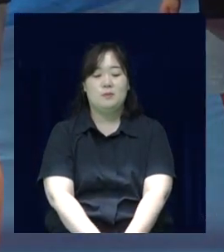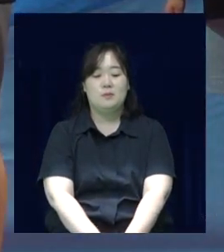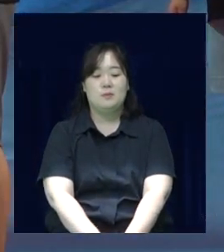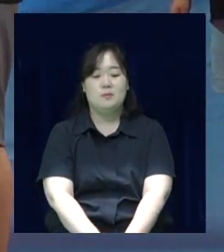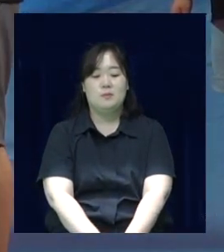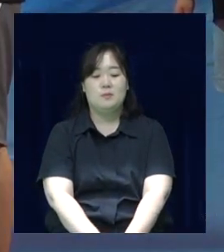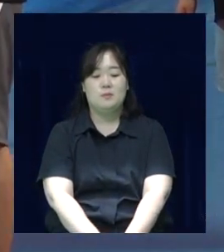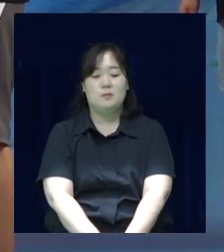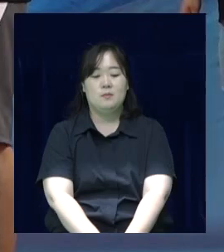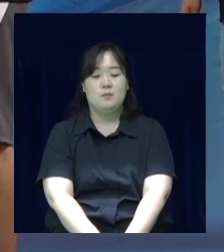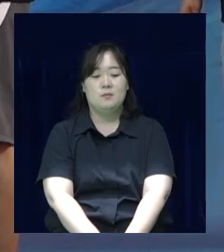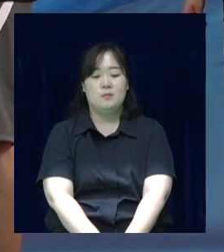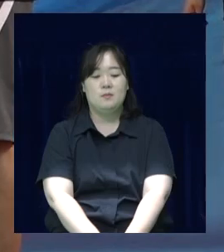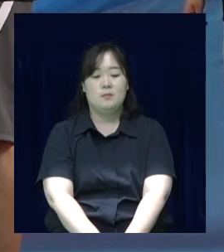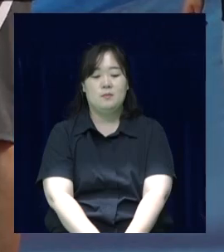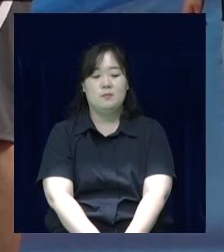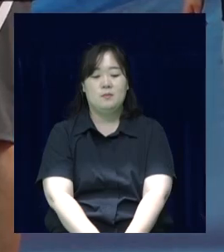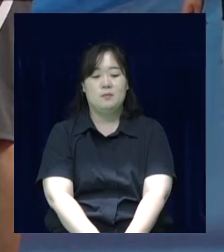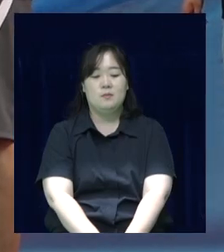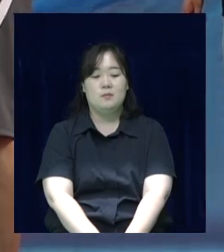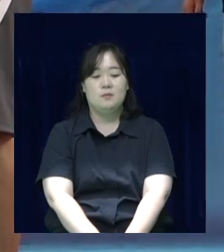자, 한번 보시죠.